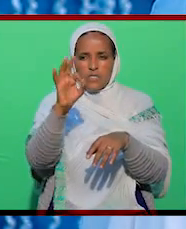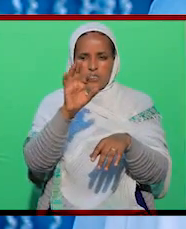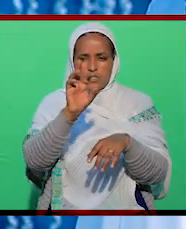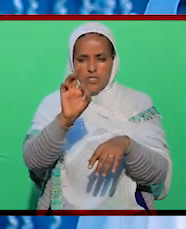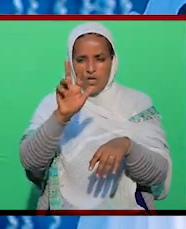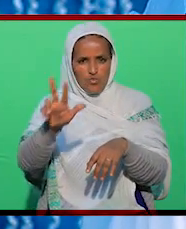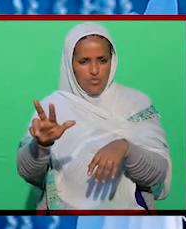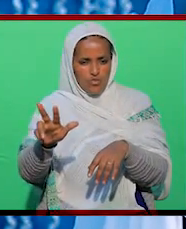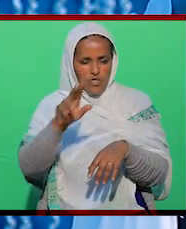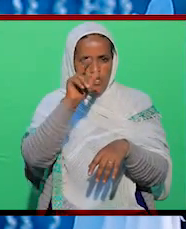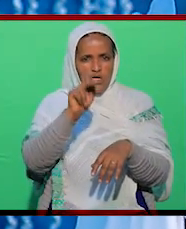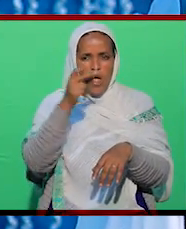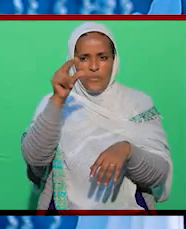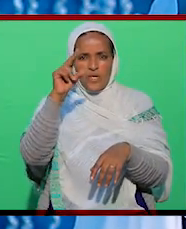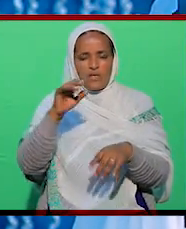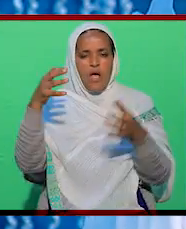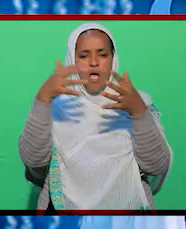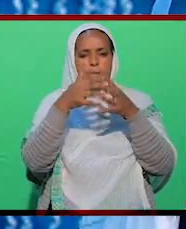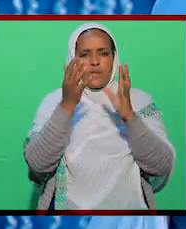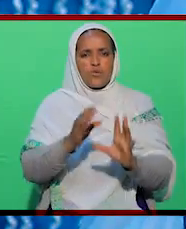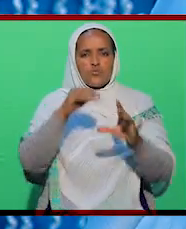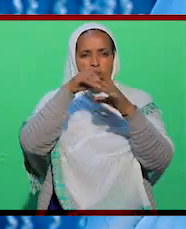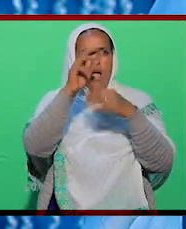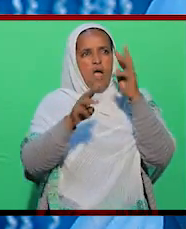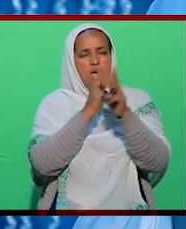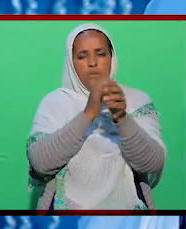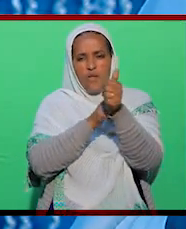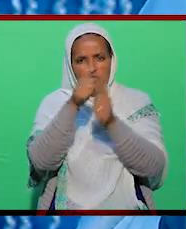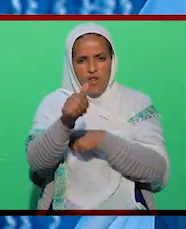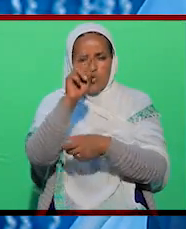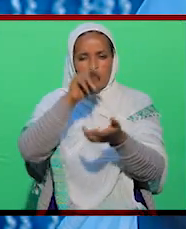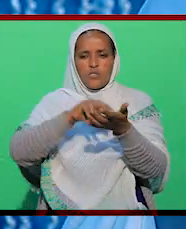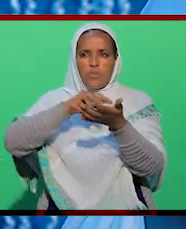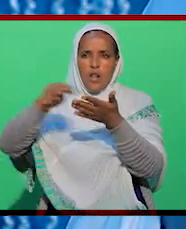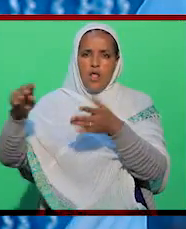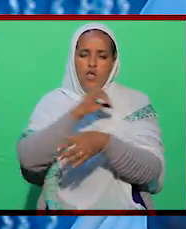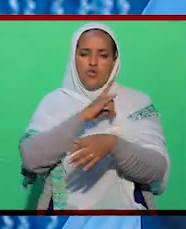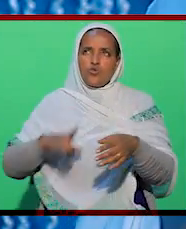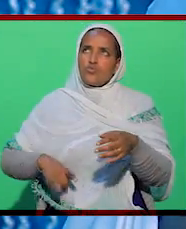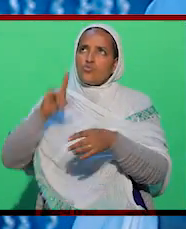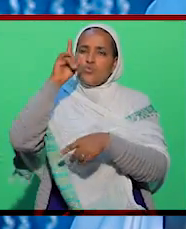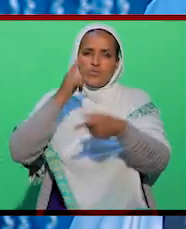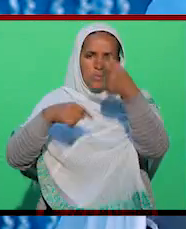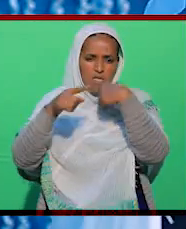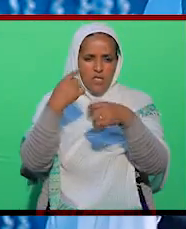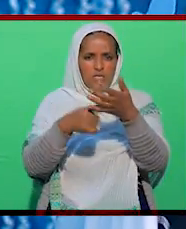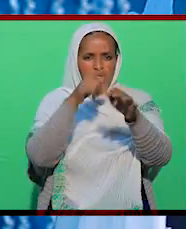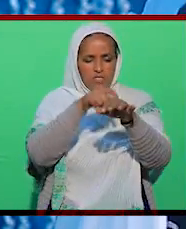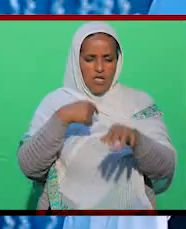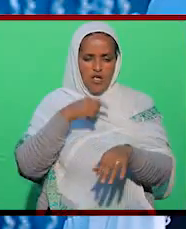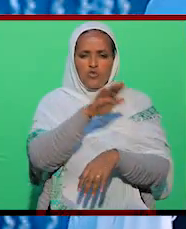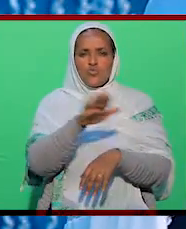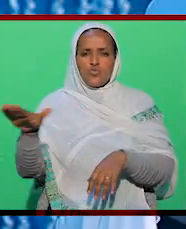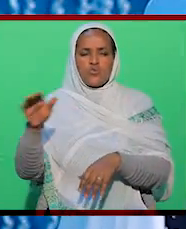ነበሩ። ለምሳሌ በ1993 ዳቪድ ኮሬሽ የተባለ አሜሪካ ውስጥ ዓለም ሊያልፍ ነው፣ 2000 ሚሊኒየም ላይ ክርስቶስ ይመጣል፣